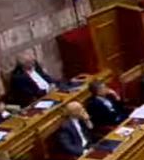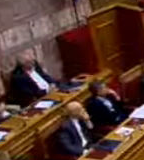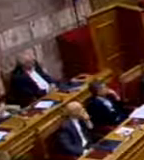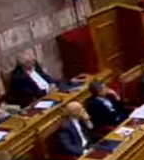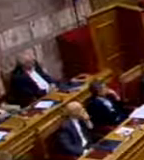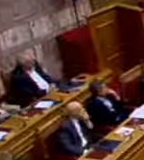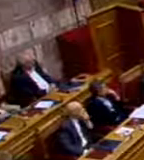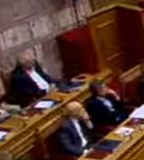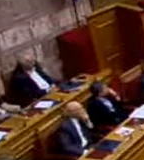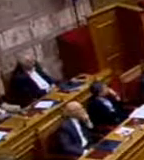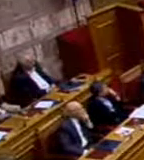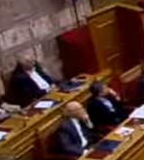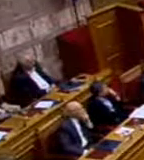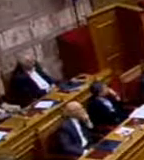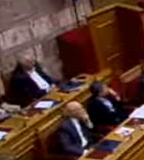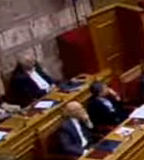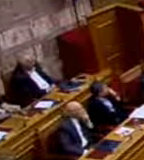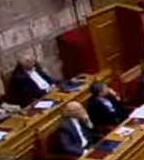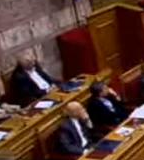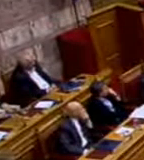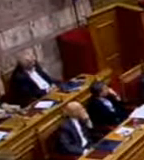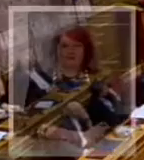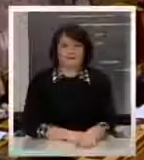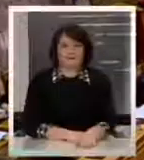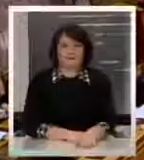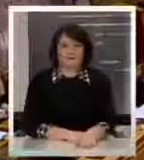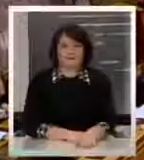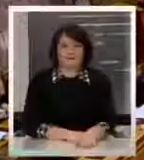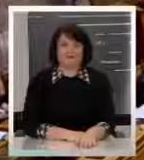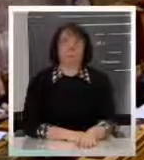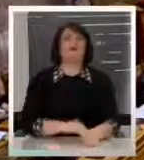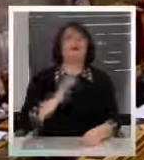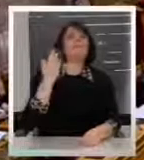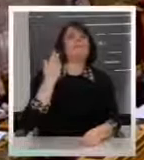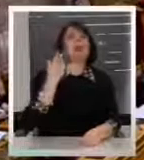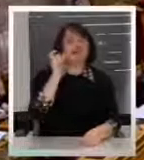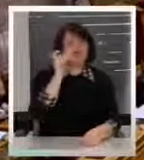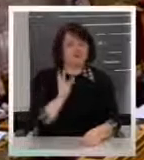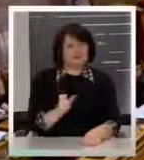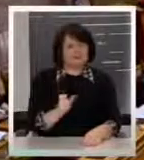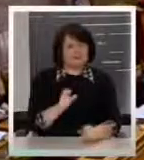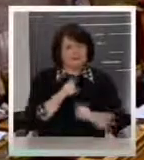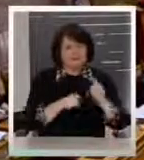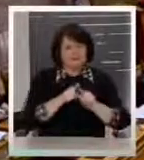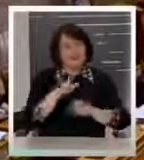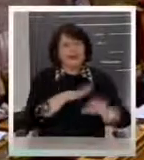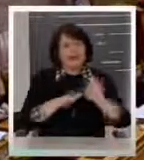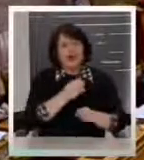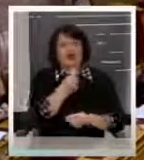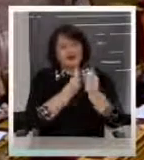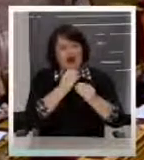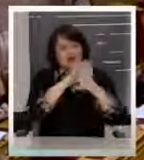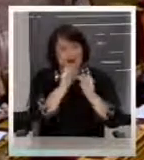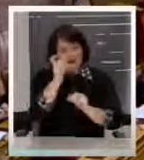Διαγράφηκαν από τα πρακτικά τόσο οι αιτιάσεις περί του φάγατε και οι προσωπικές αναφορές, όσο βεβαίως και τα περί απατεώνος,